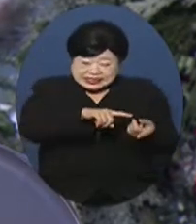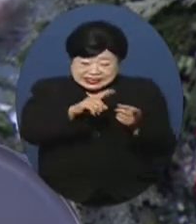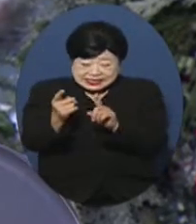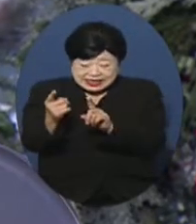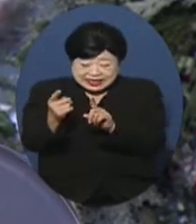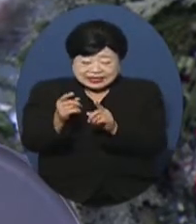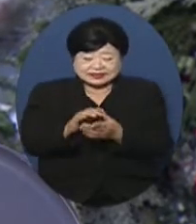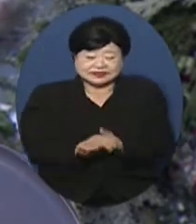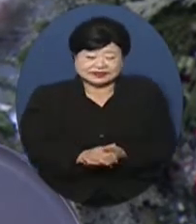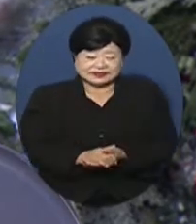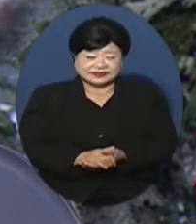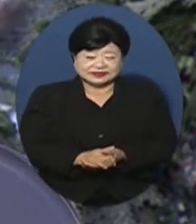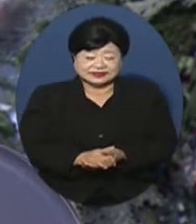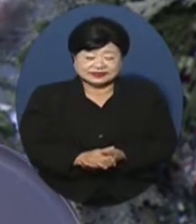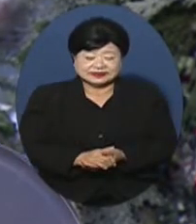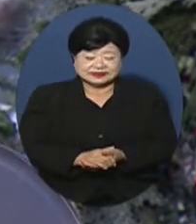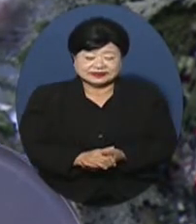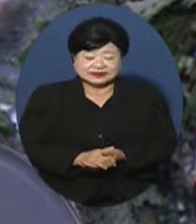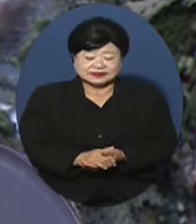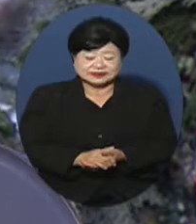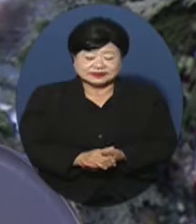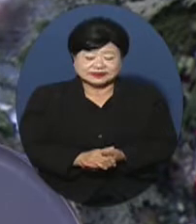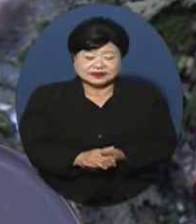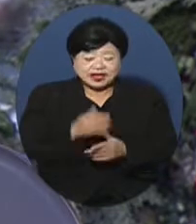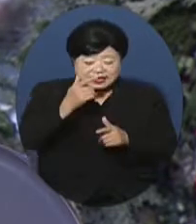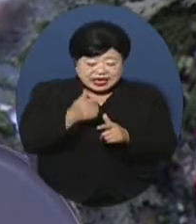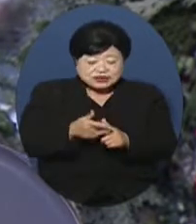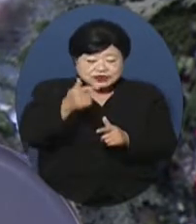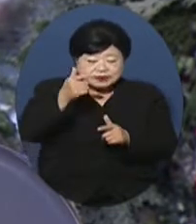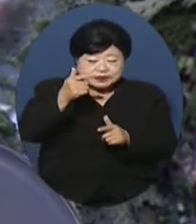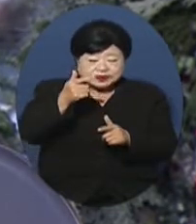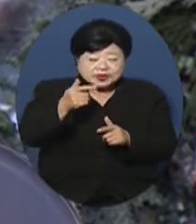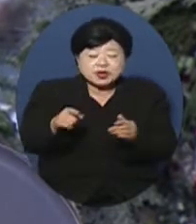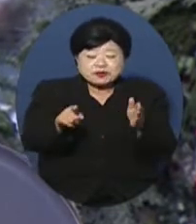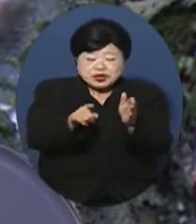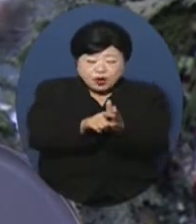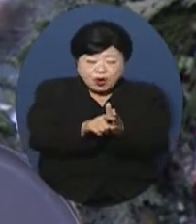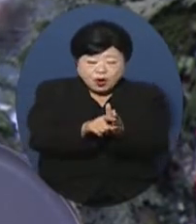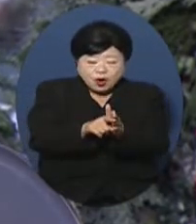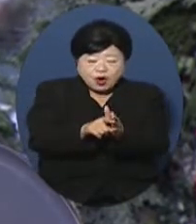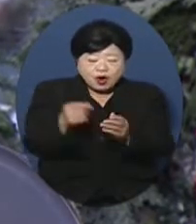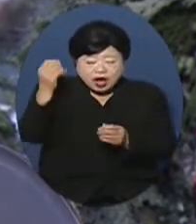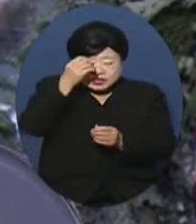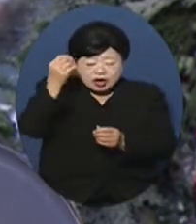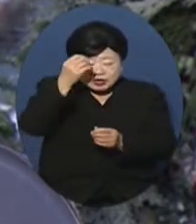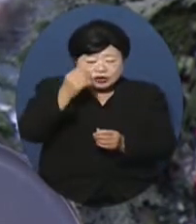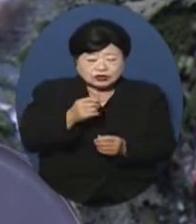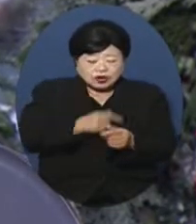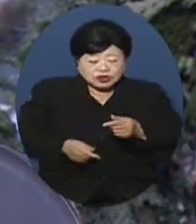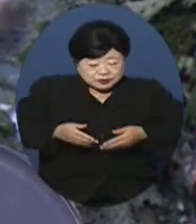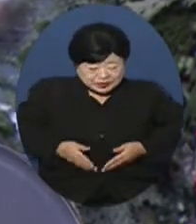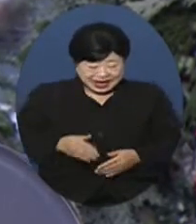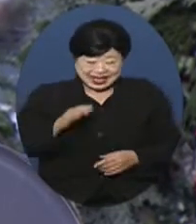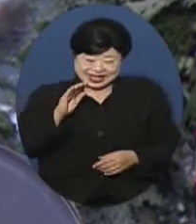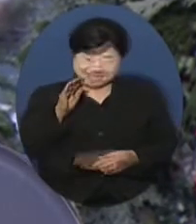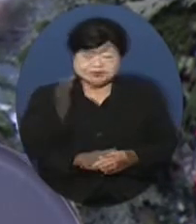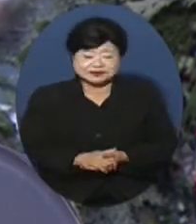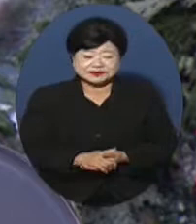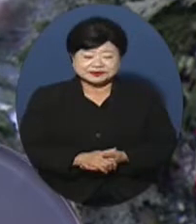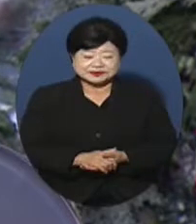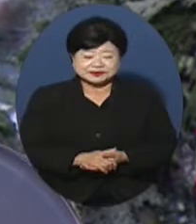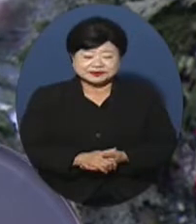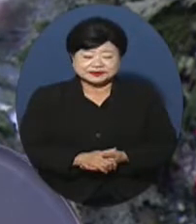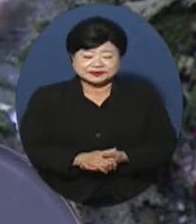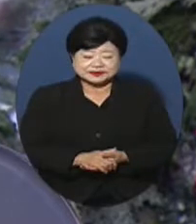일어나는 것 나서는 예수님 믿고 생령 으로 거듭나야 되는